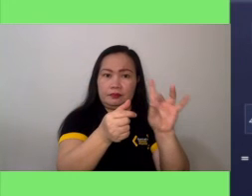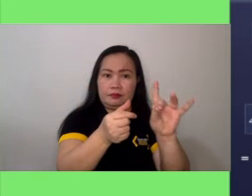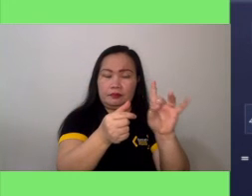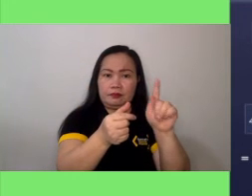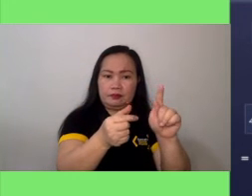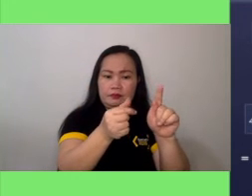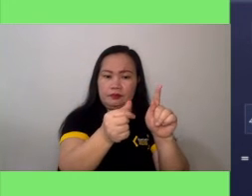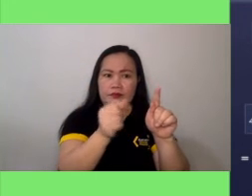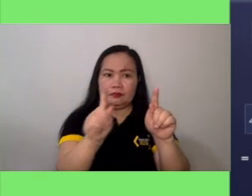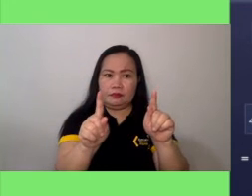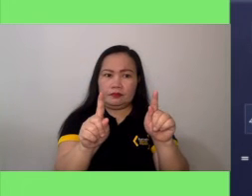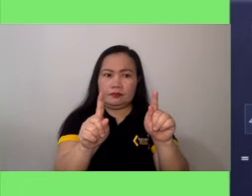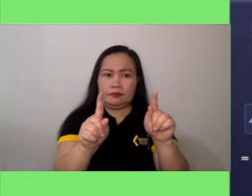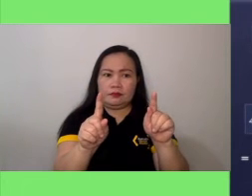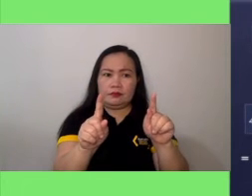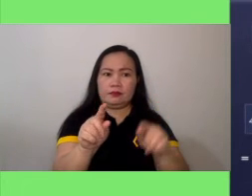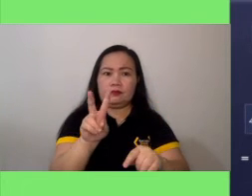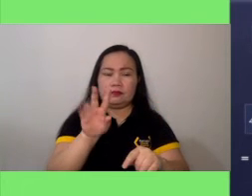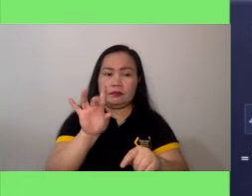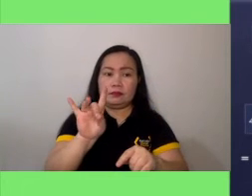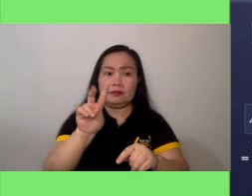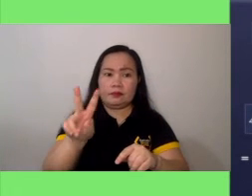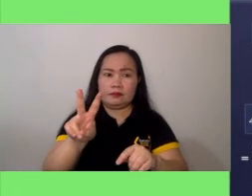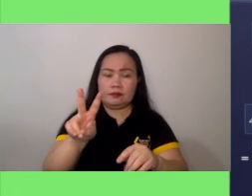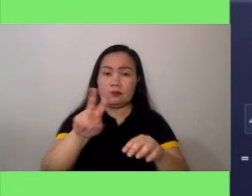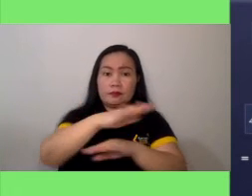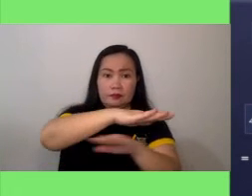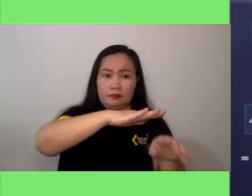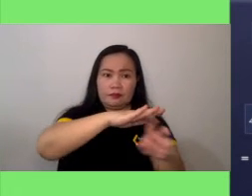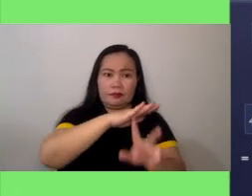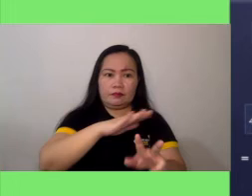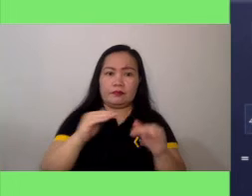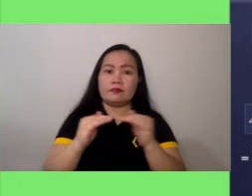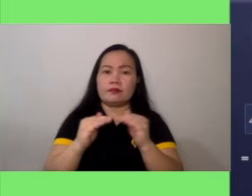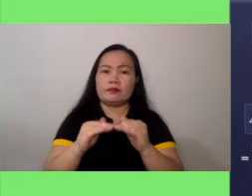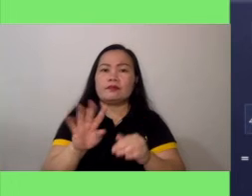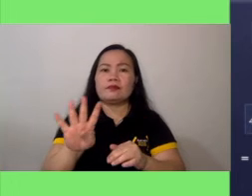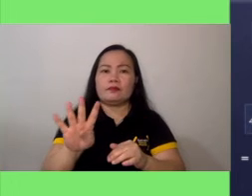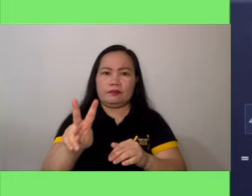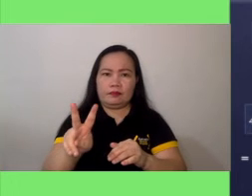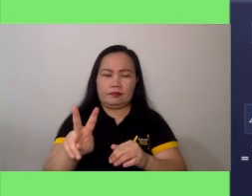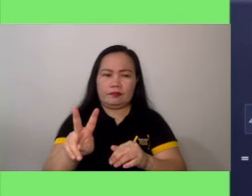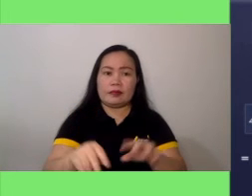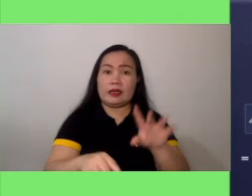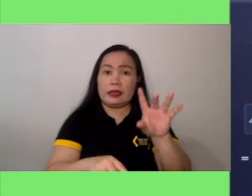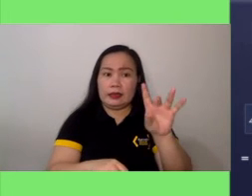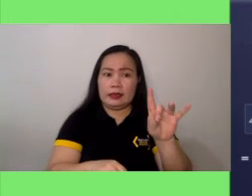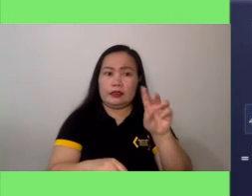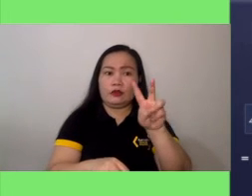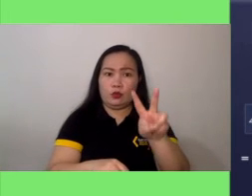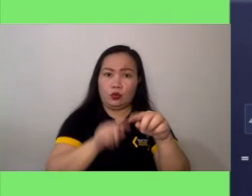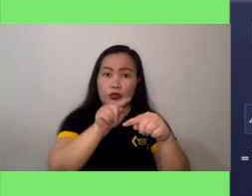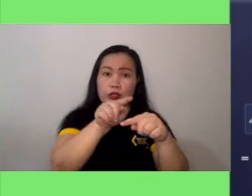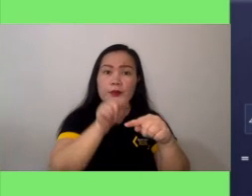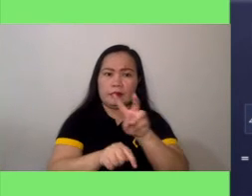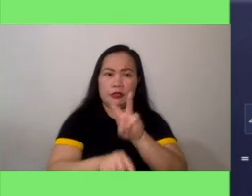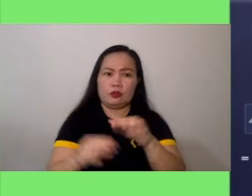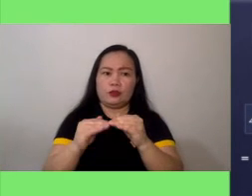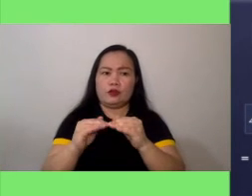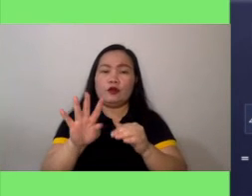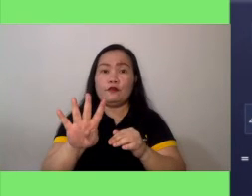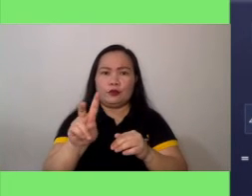So that is 82 divided by 2, and 82 divided by 2, that is 41.